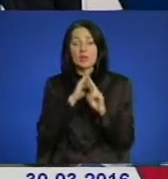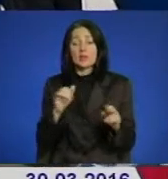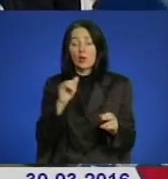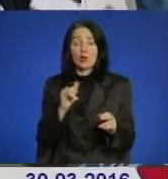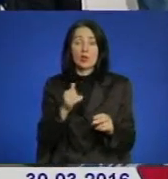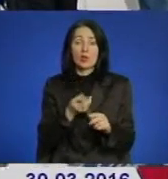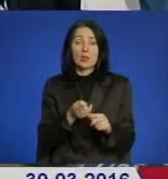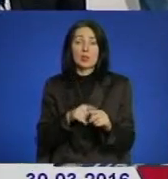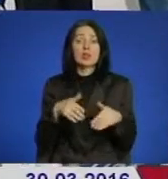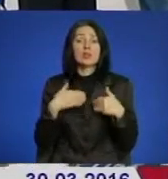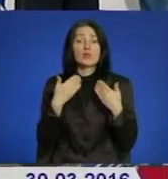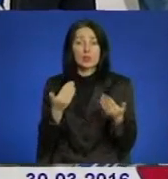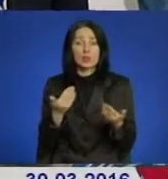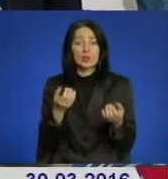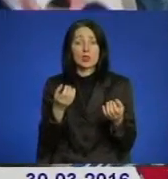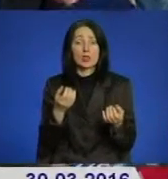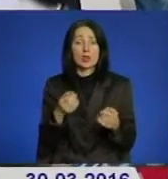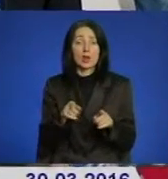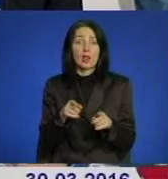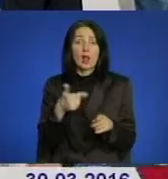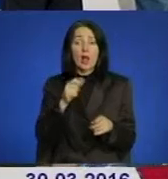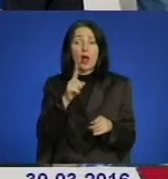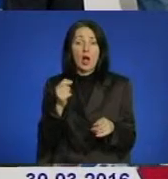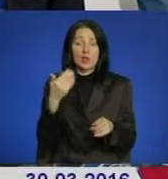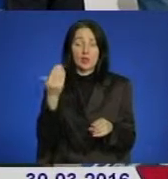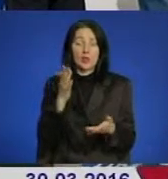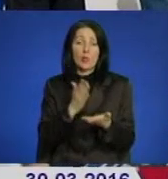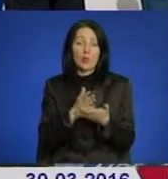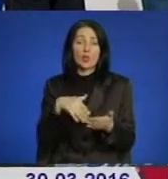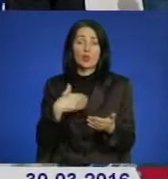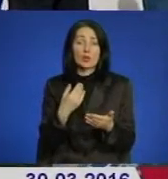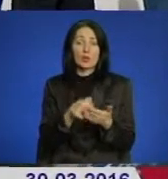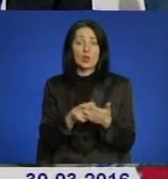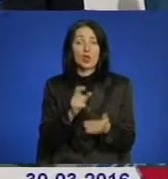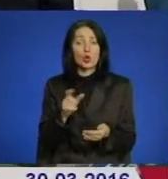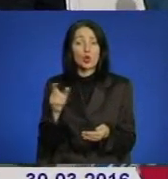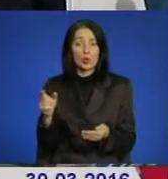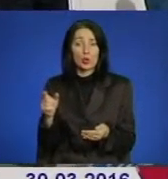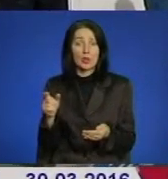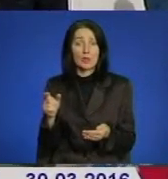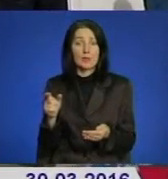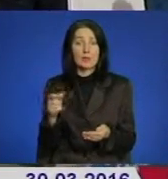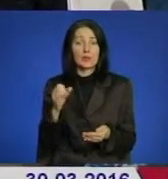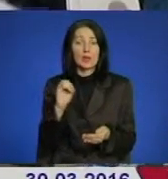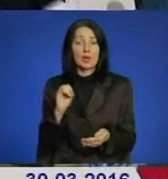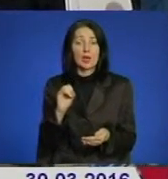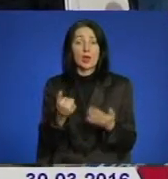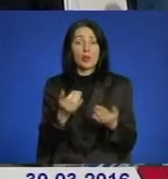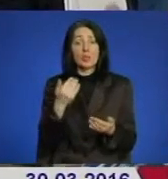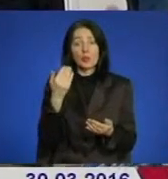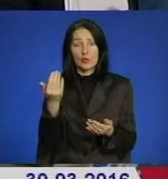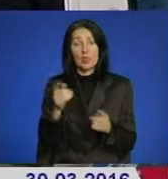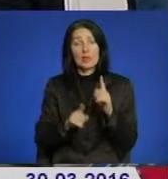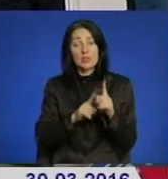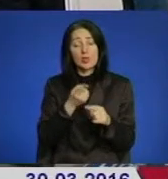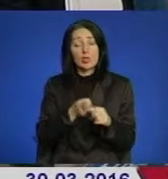це звернутися. Все-таки газ, вони мають свої люди. От, і може би вони якось